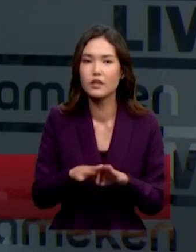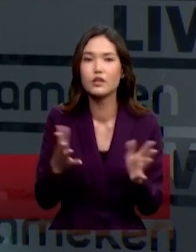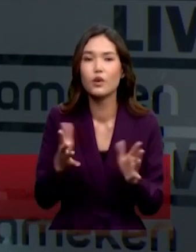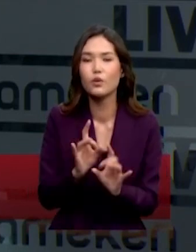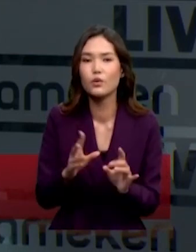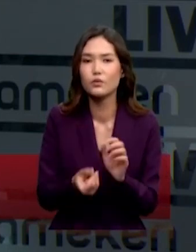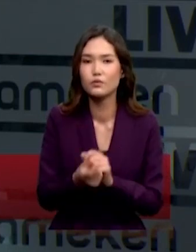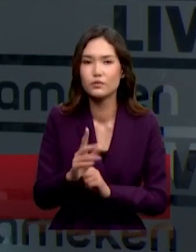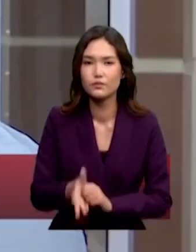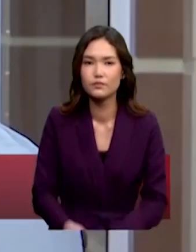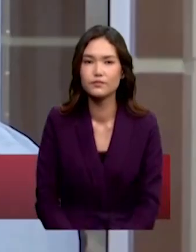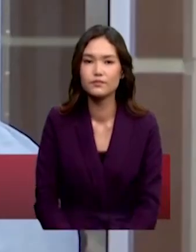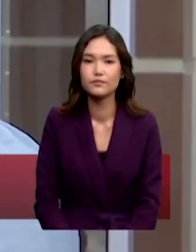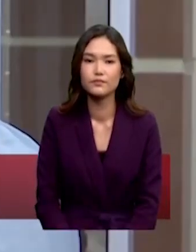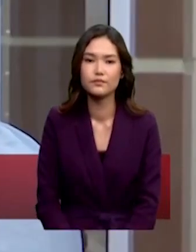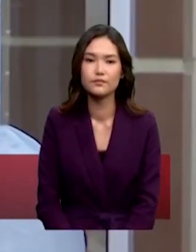документ.